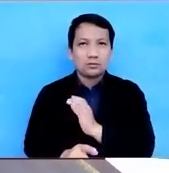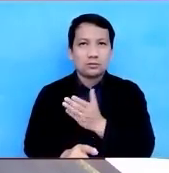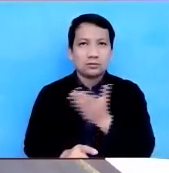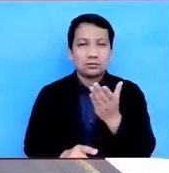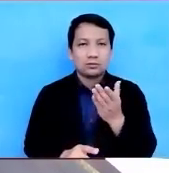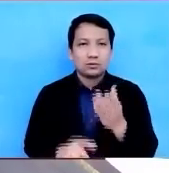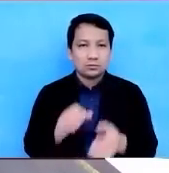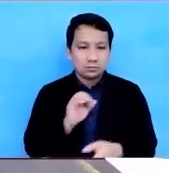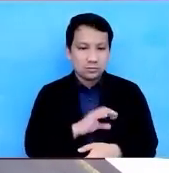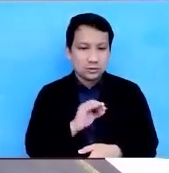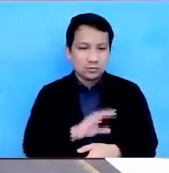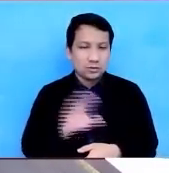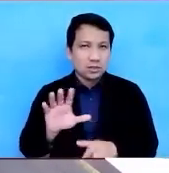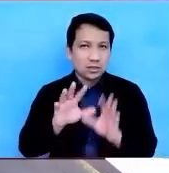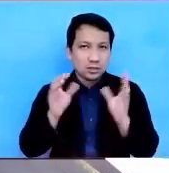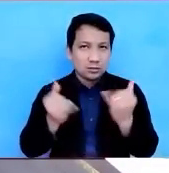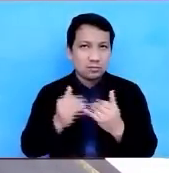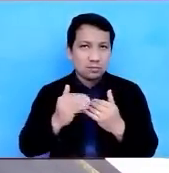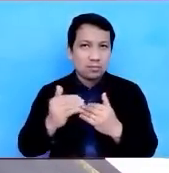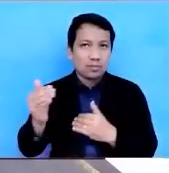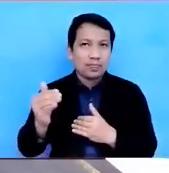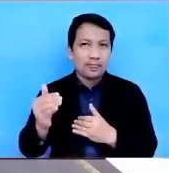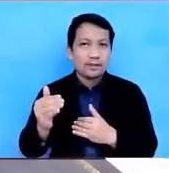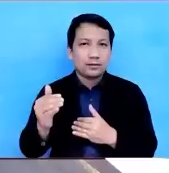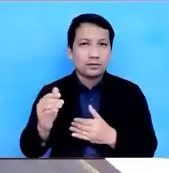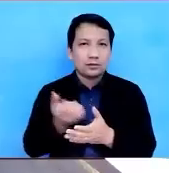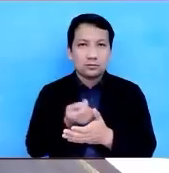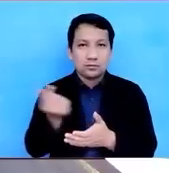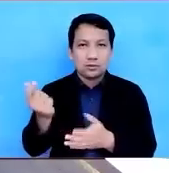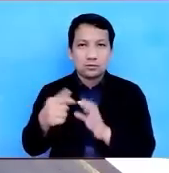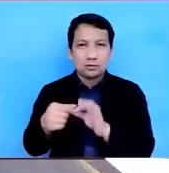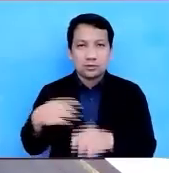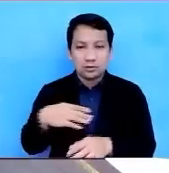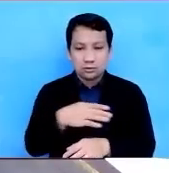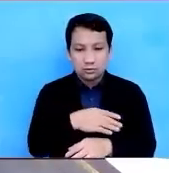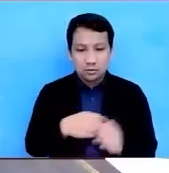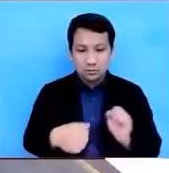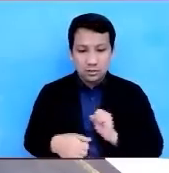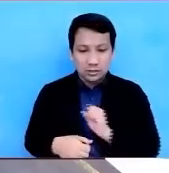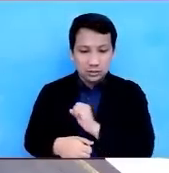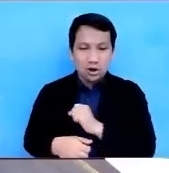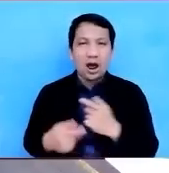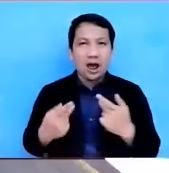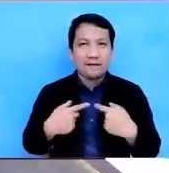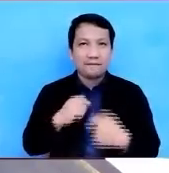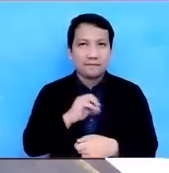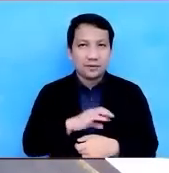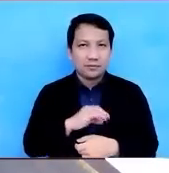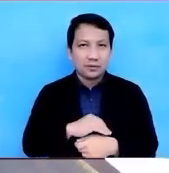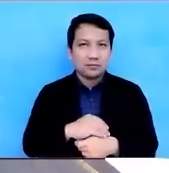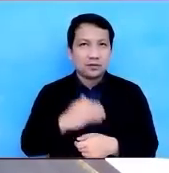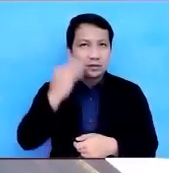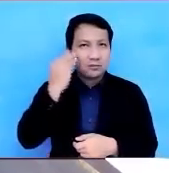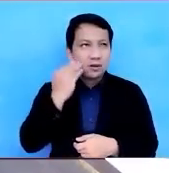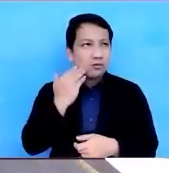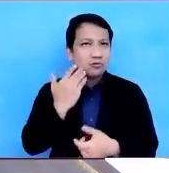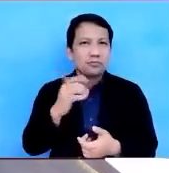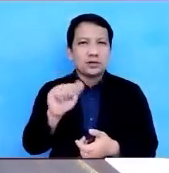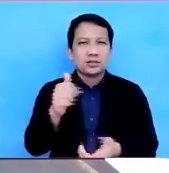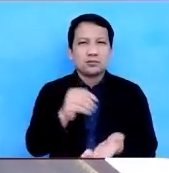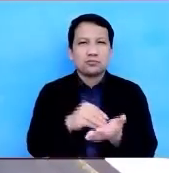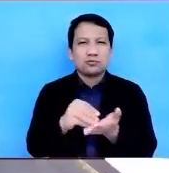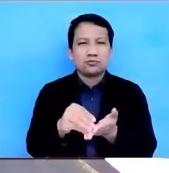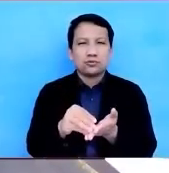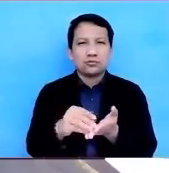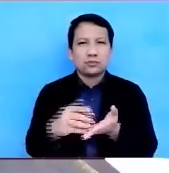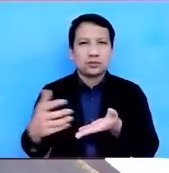komisyon ang kumpanya ni Napoles, may kickback naman daw ang mga congressman at mga senador. Kulang-kulang 10 bilyong piso raw ang